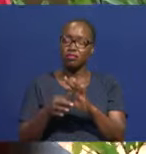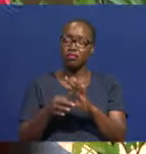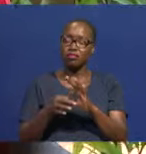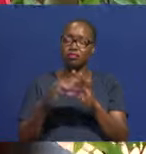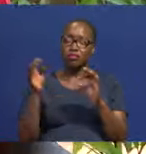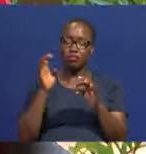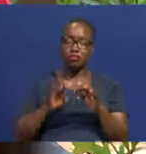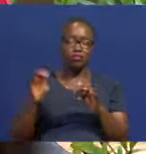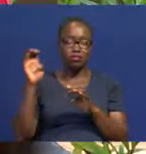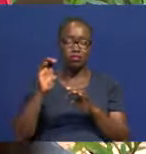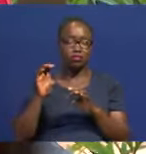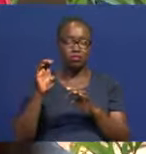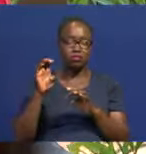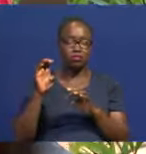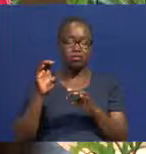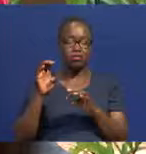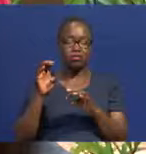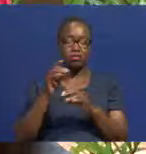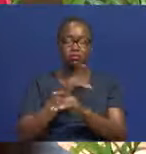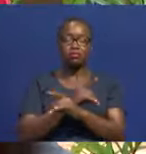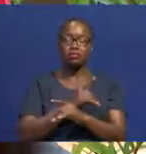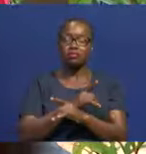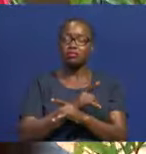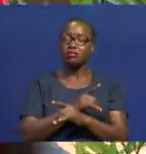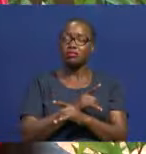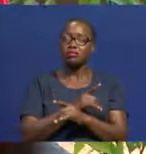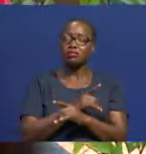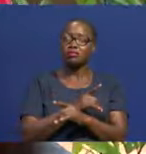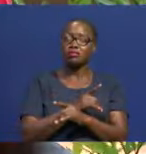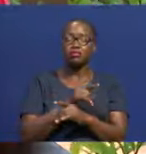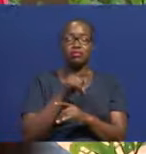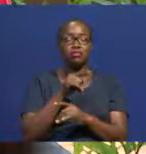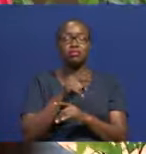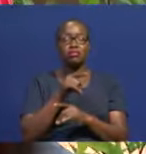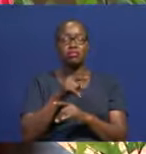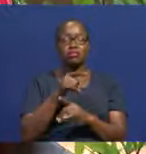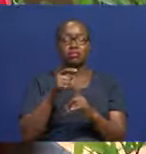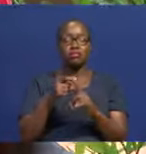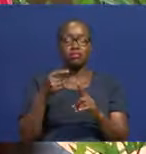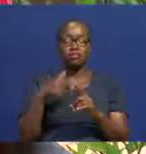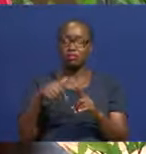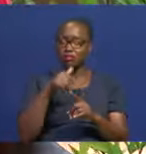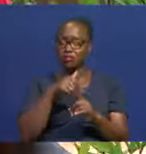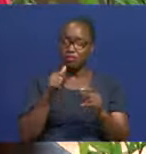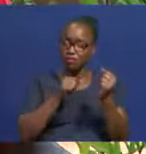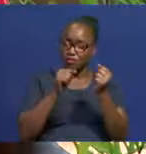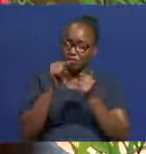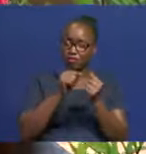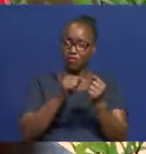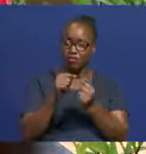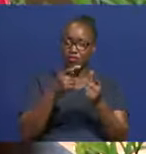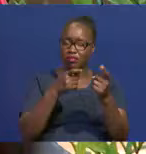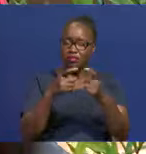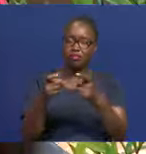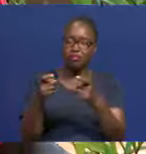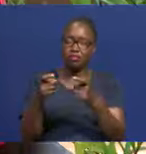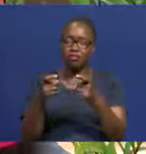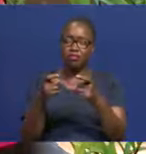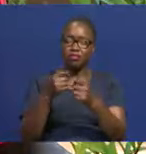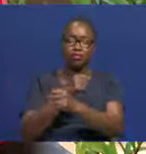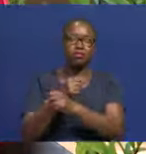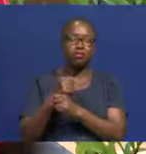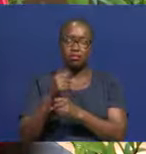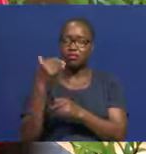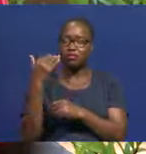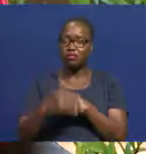na Ethiopia kudefend Ethiopia kutoka kupigana na Somalia, tulienda kulinda mpaka